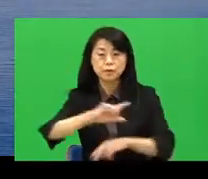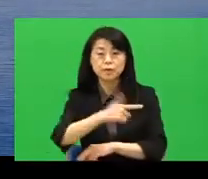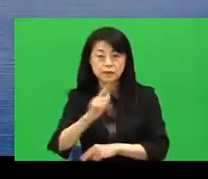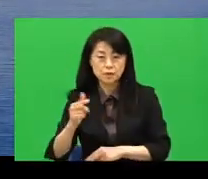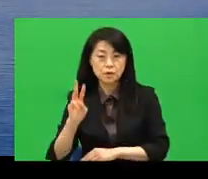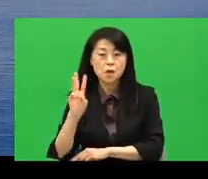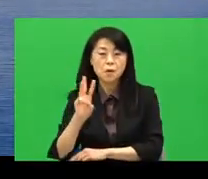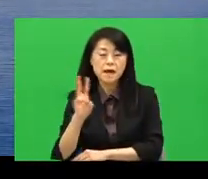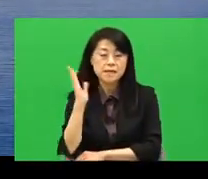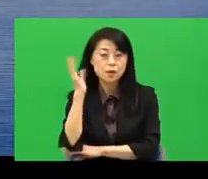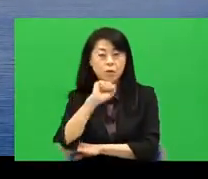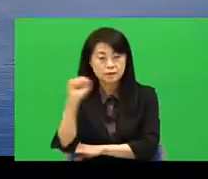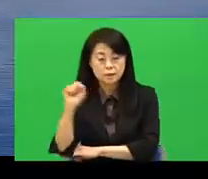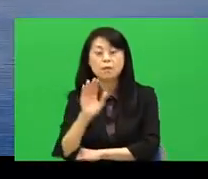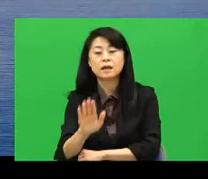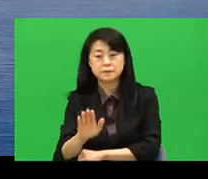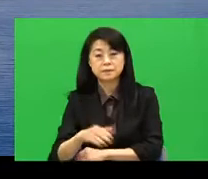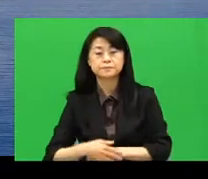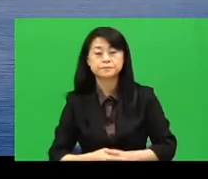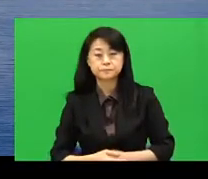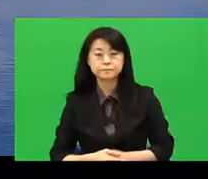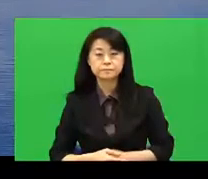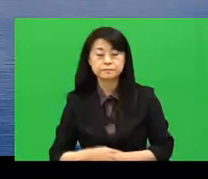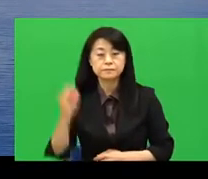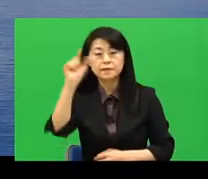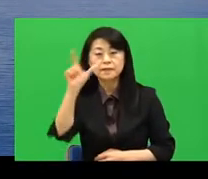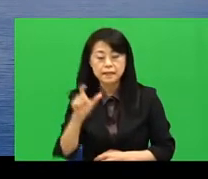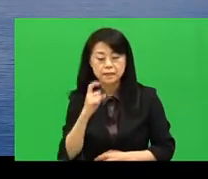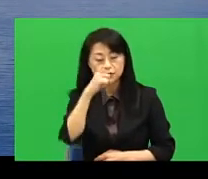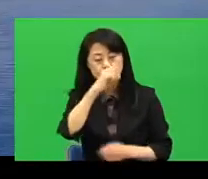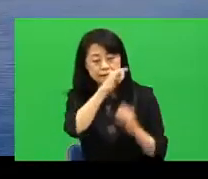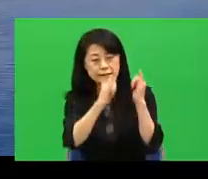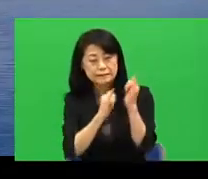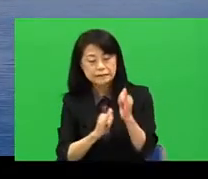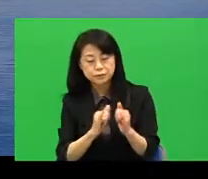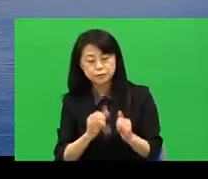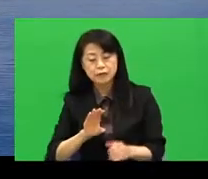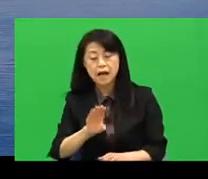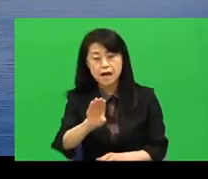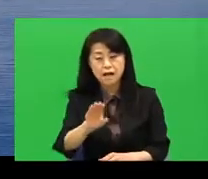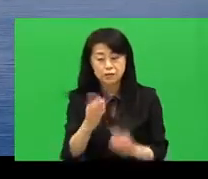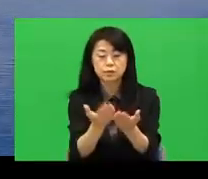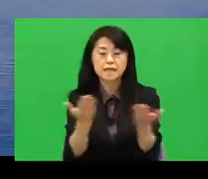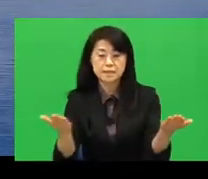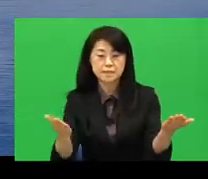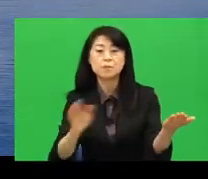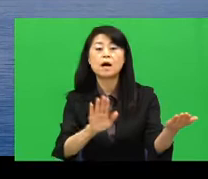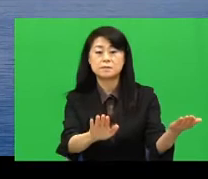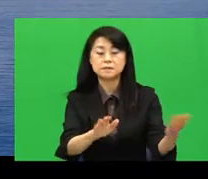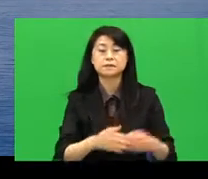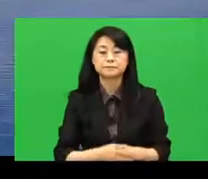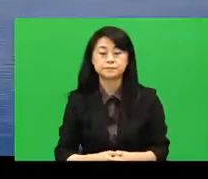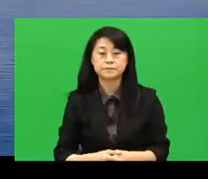それからワイン講座などもございます。それからイタリアンクラシックカーの展示もあると。それ